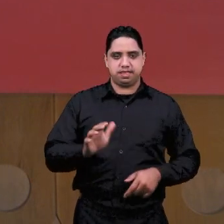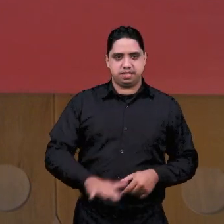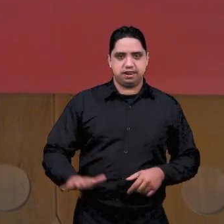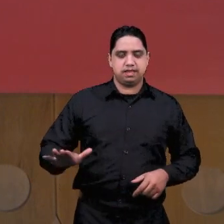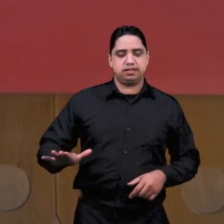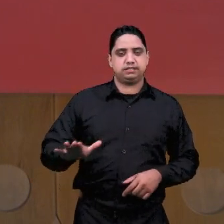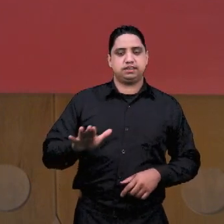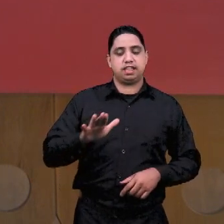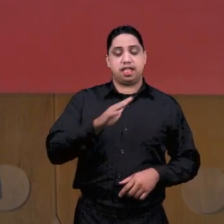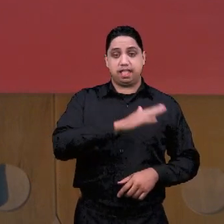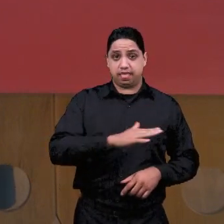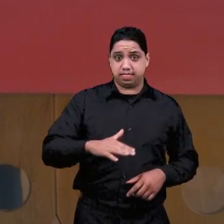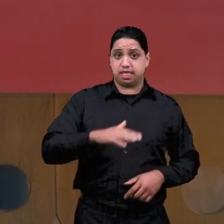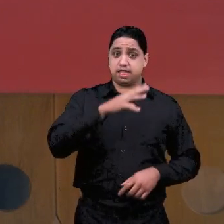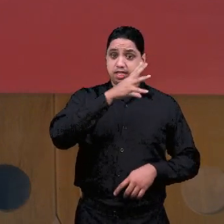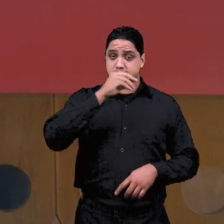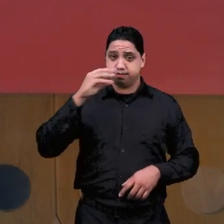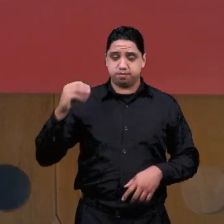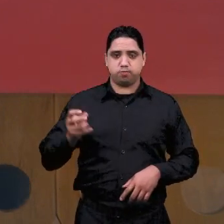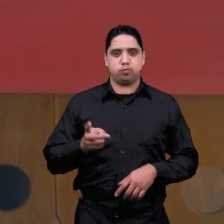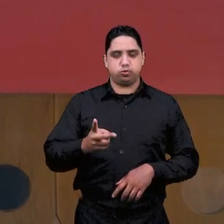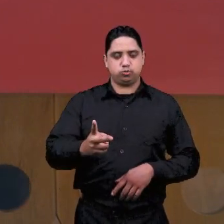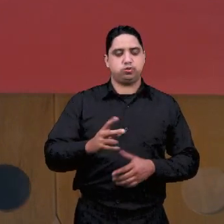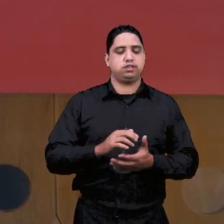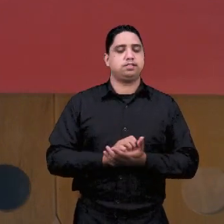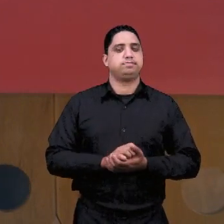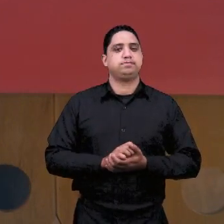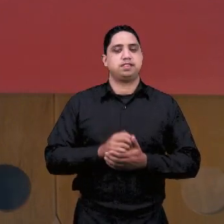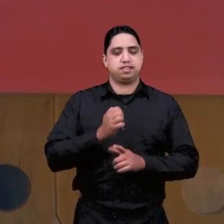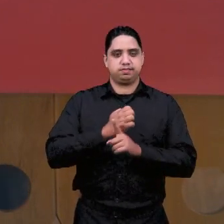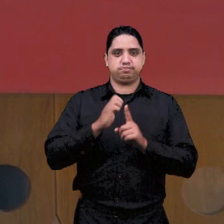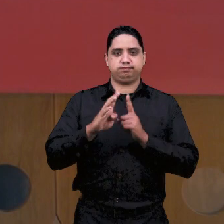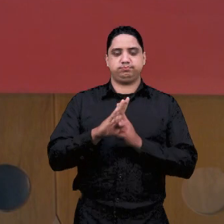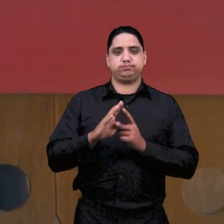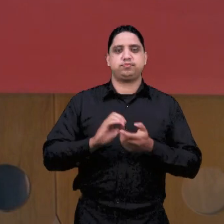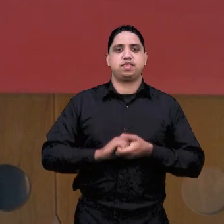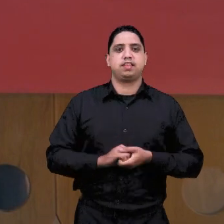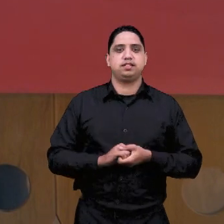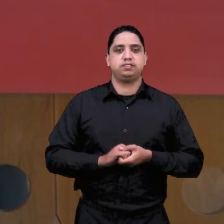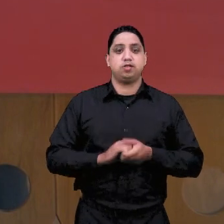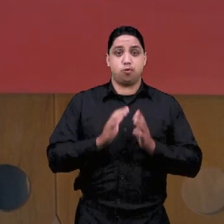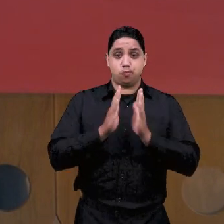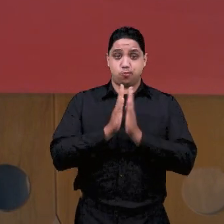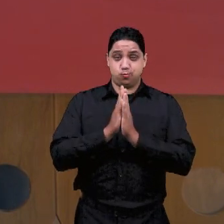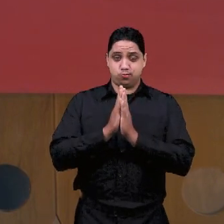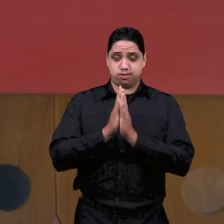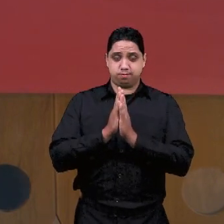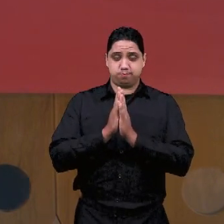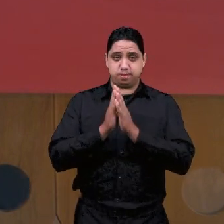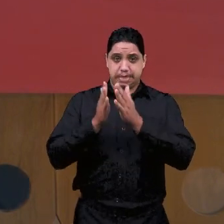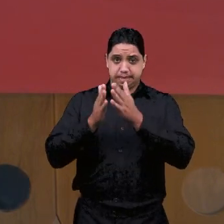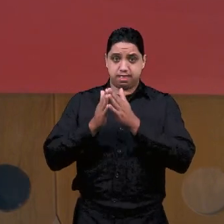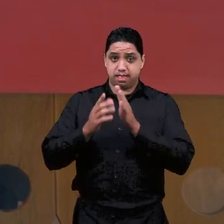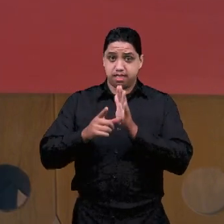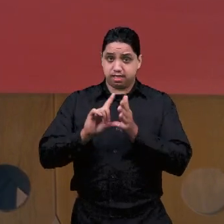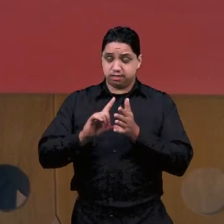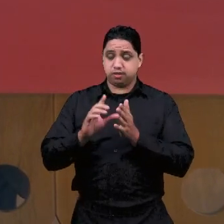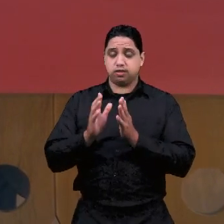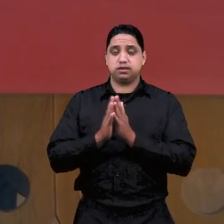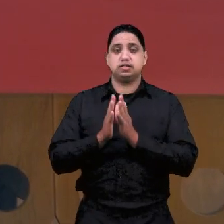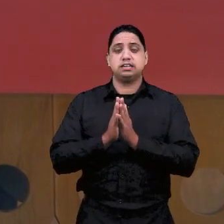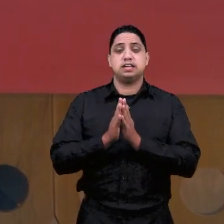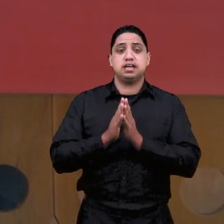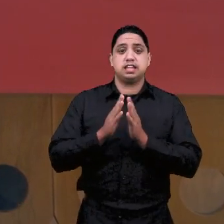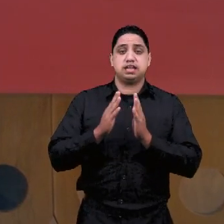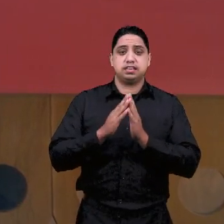intermédiaires et adolescents, pour donner continuité à cette école biblique dominicale. Prions. Nous demandons avant cette prière que les enfants puissent mettre